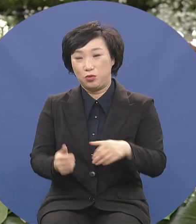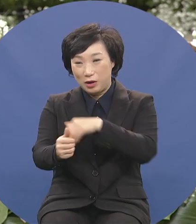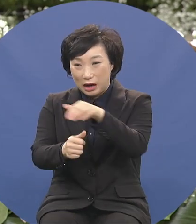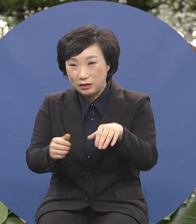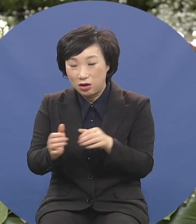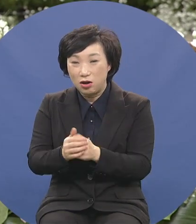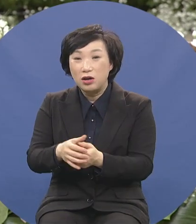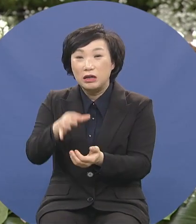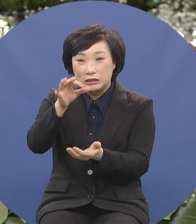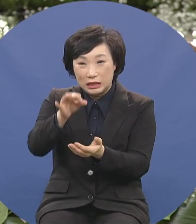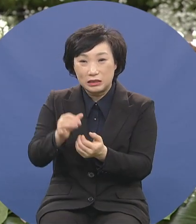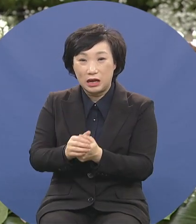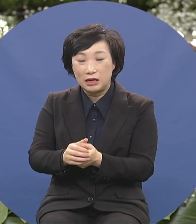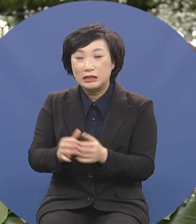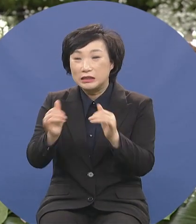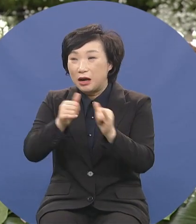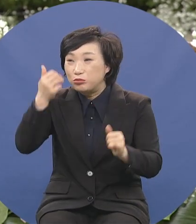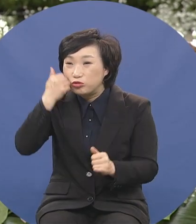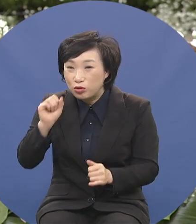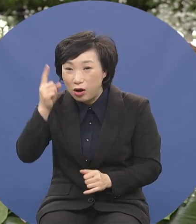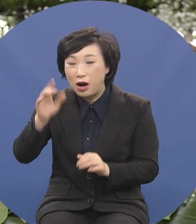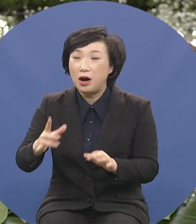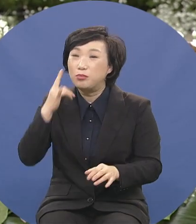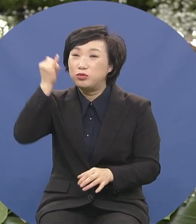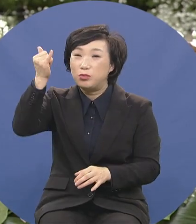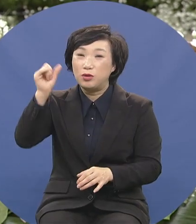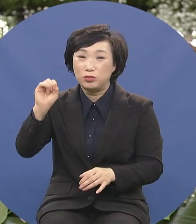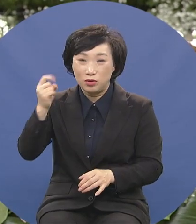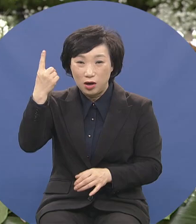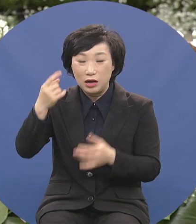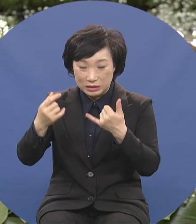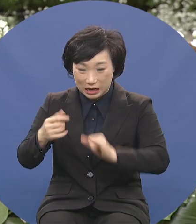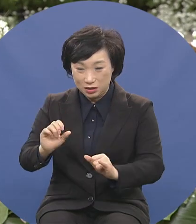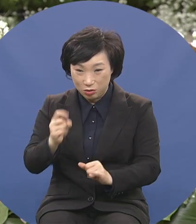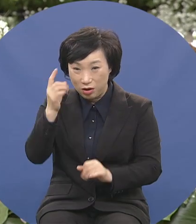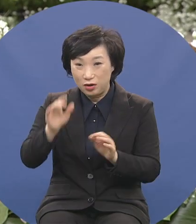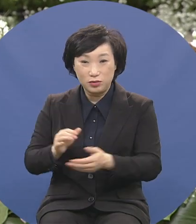통해, 물질을 통해, 사람을 통해, 부모를 통해, 자식을 통해